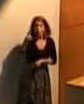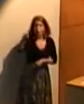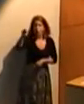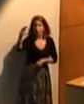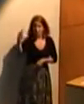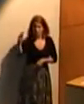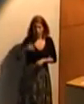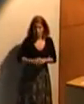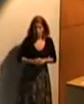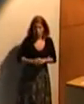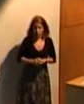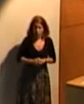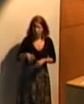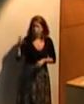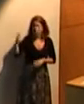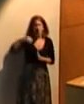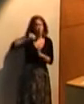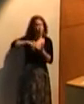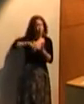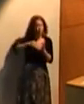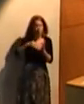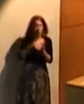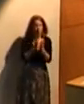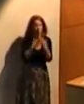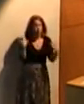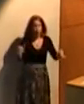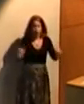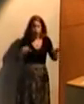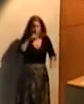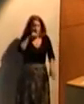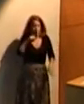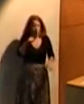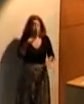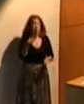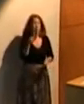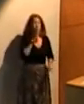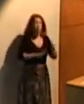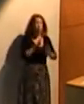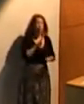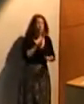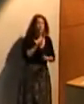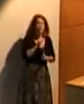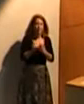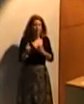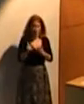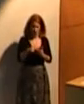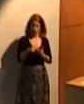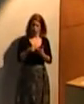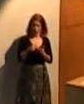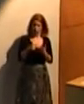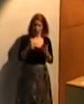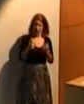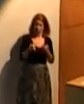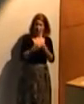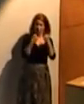a avait écrit un livre tout à fait passionnant la biologie synthétique on parle de biologie synthétique de nos jours